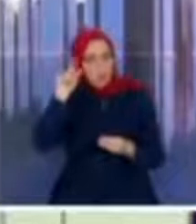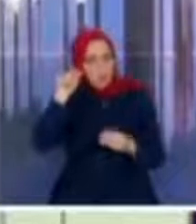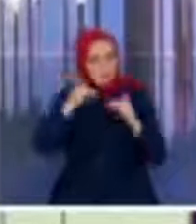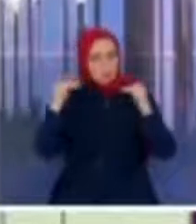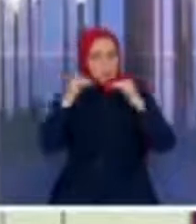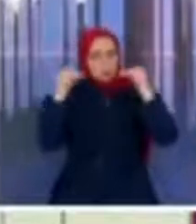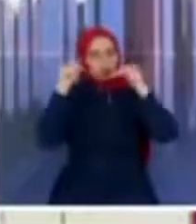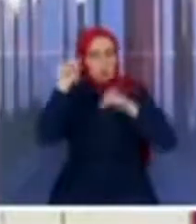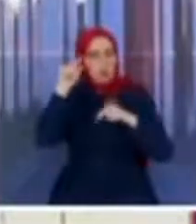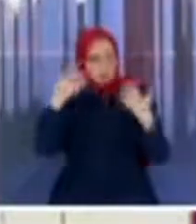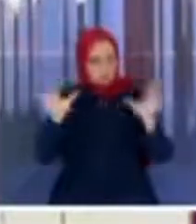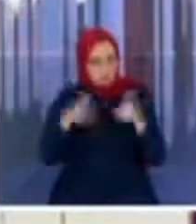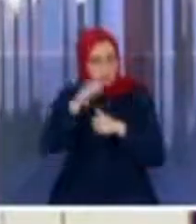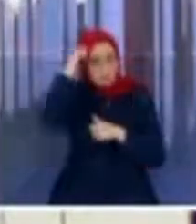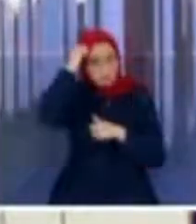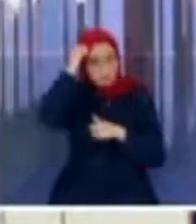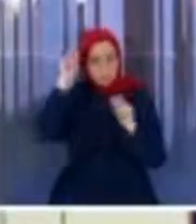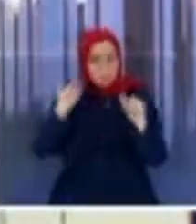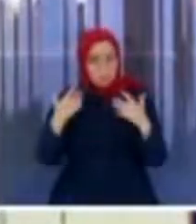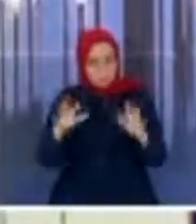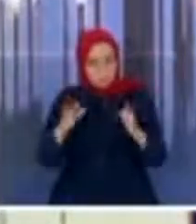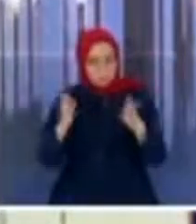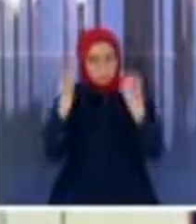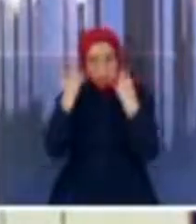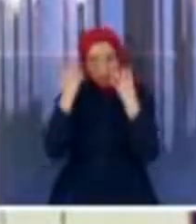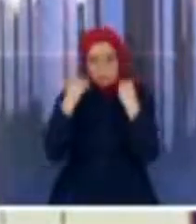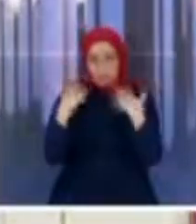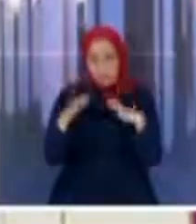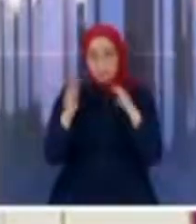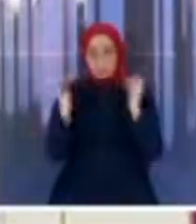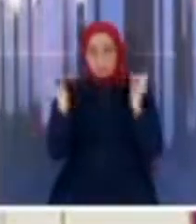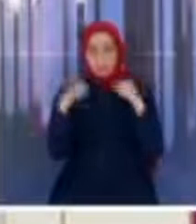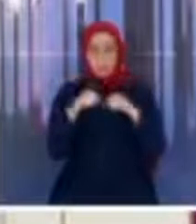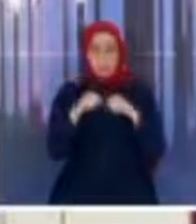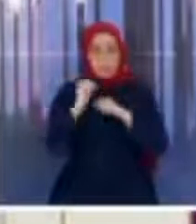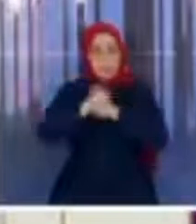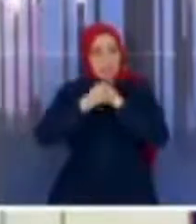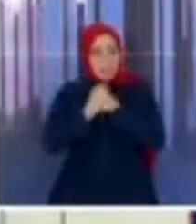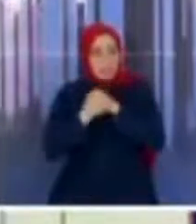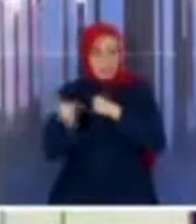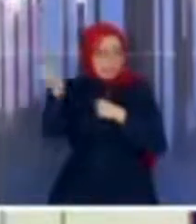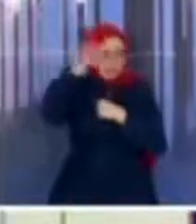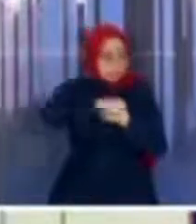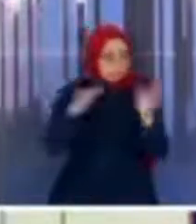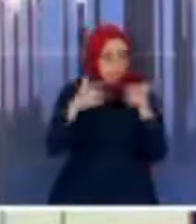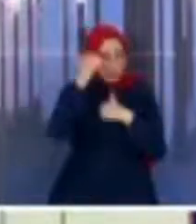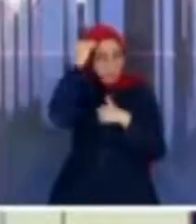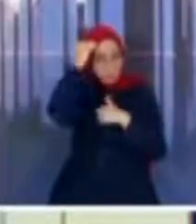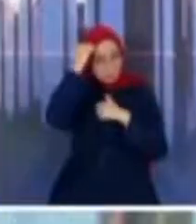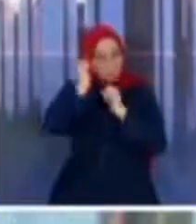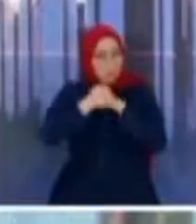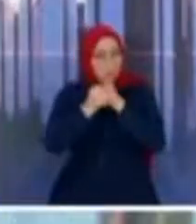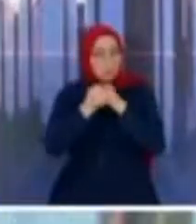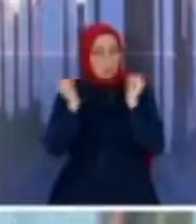هكا يجلموا فيها مثلا تنجم تكون انت من القوان تجي تعمل الفورماسيون نتاعك في القوان، احنا الناس هذوما نحبهم